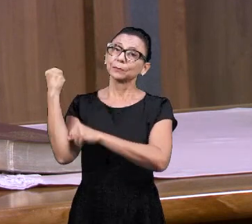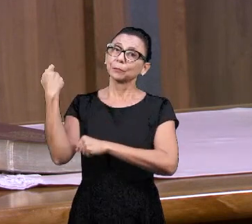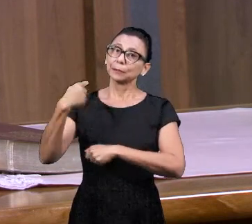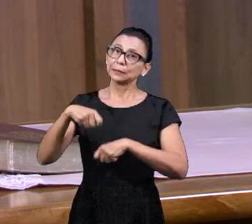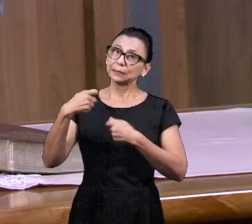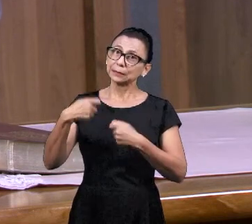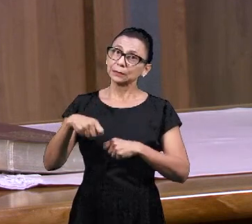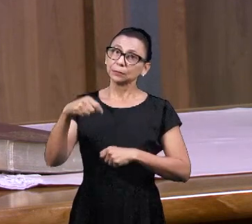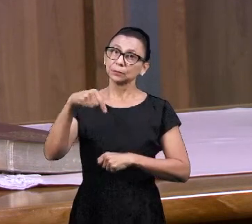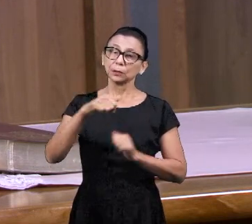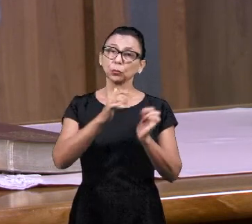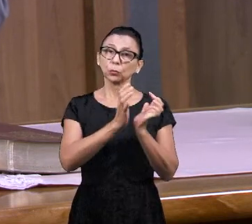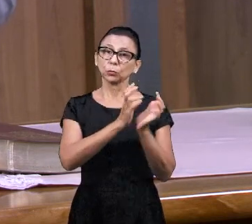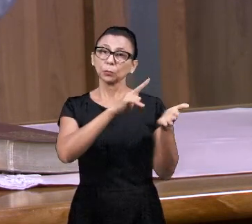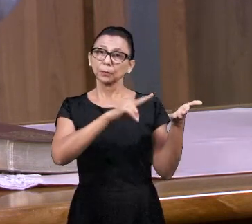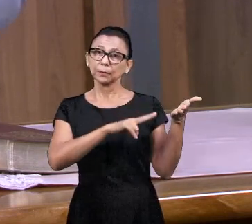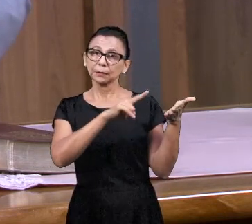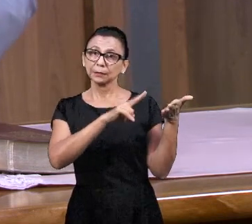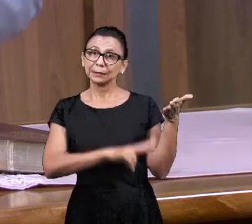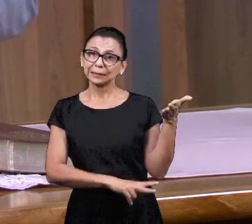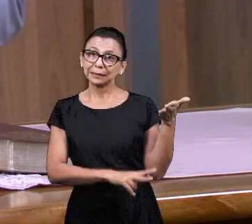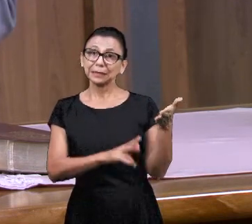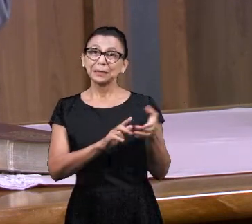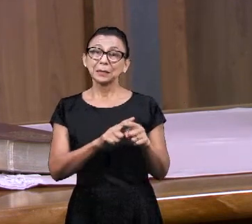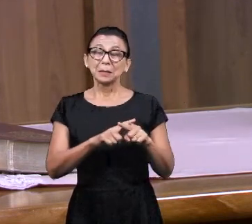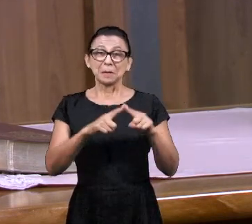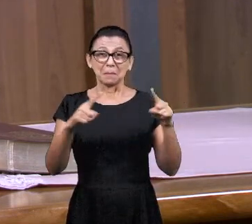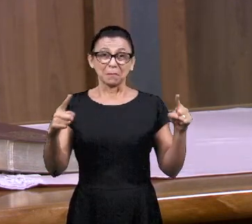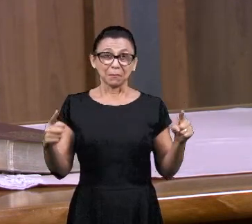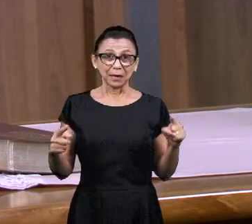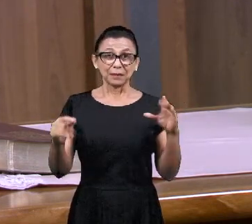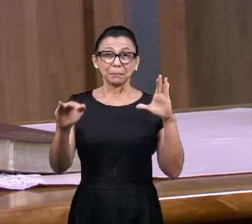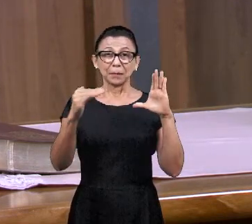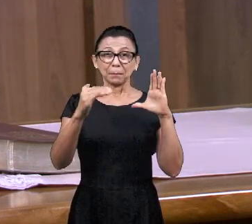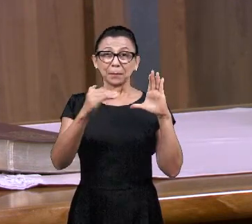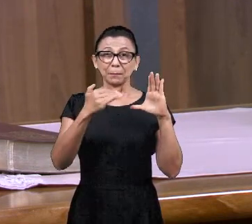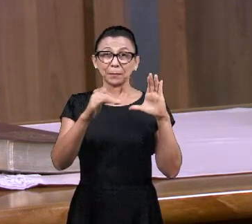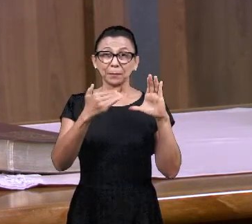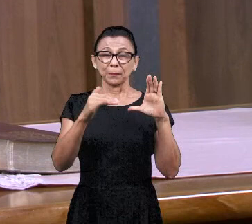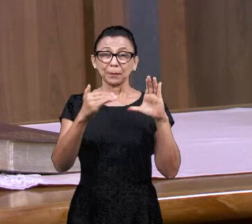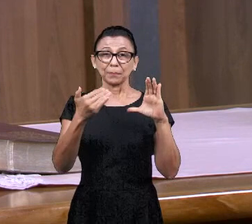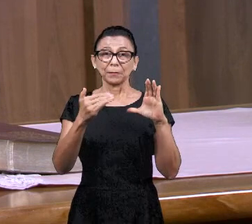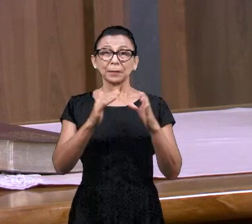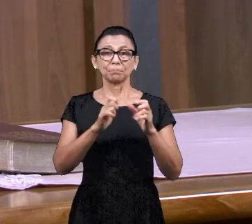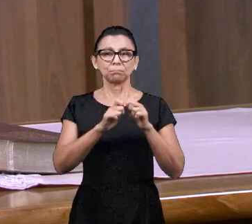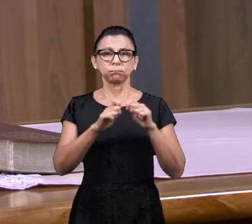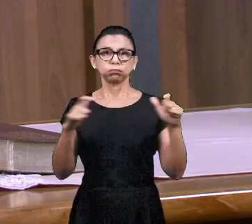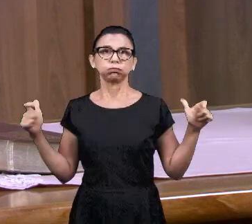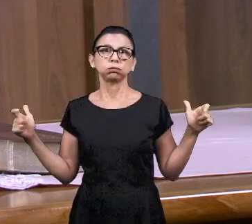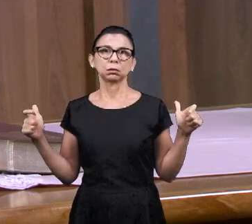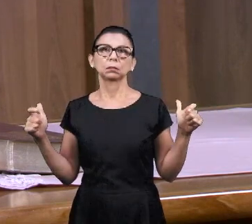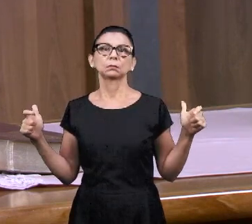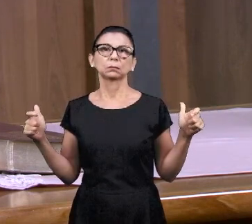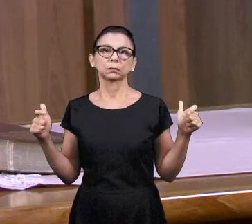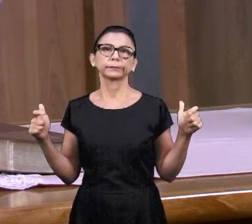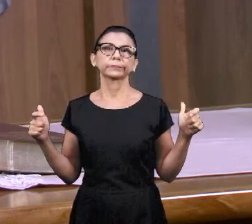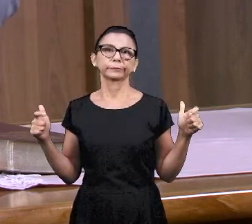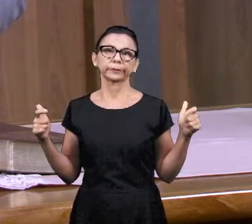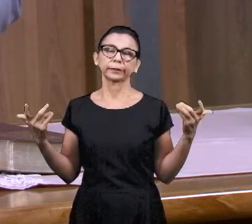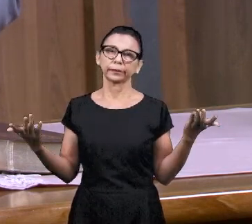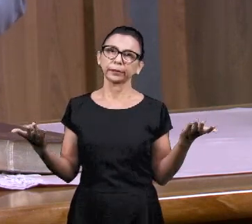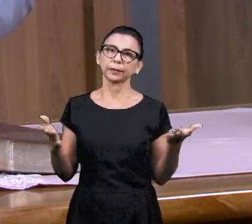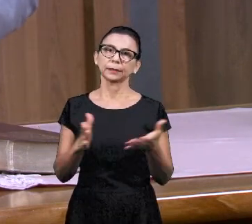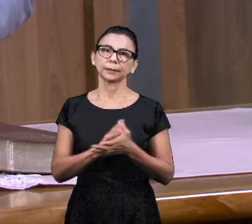il y a un groupe qui doit le lire. Donc, le volume d'envoi, naturellement, il a besoin